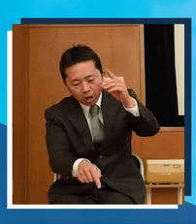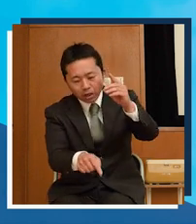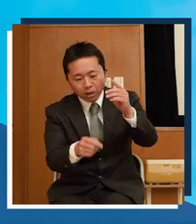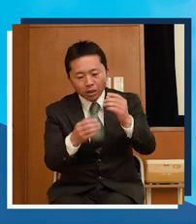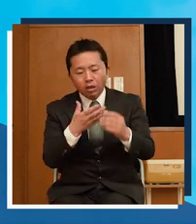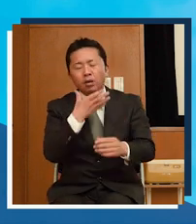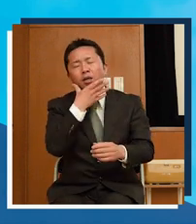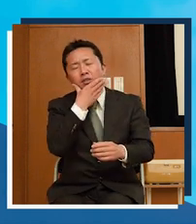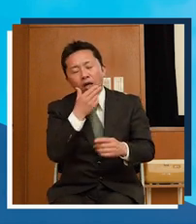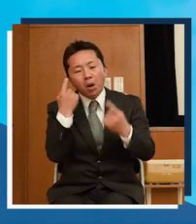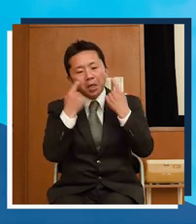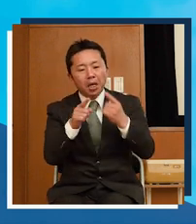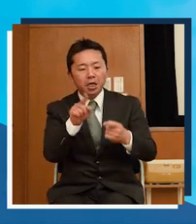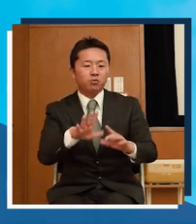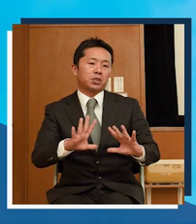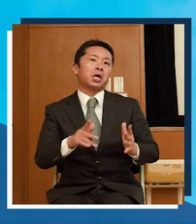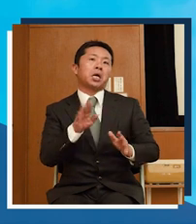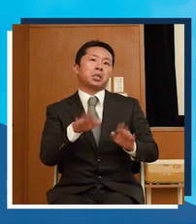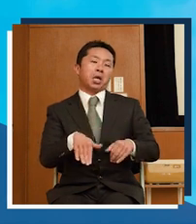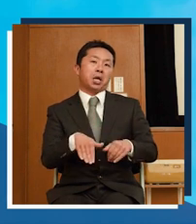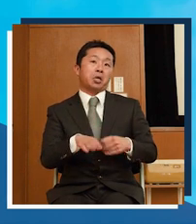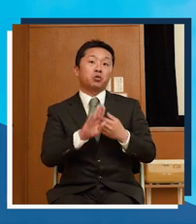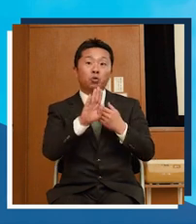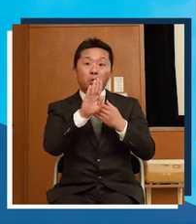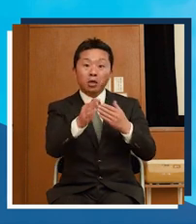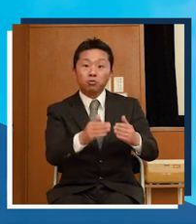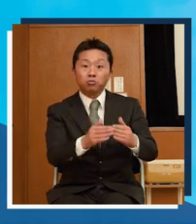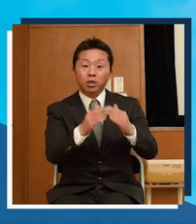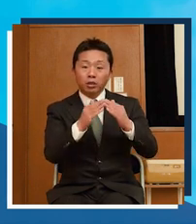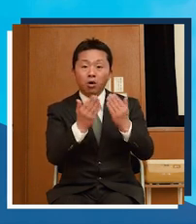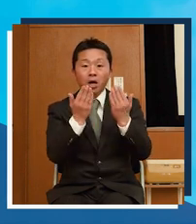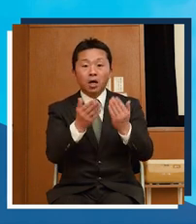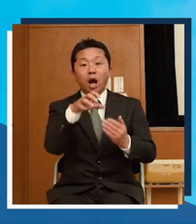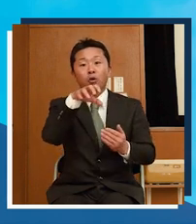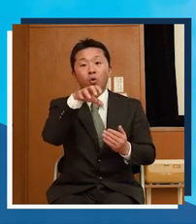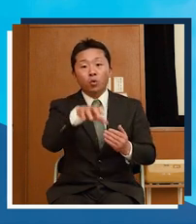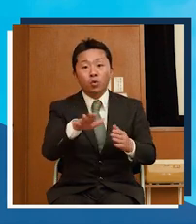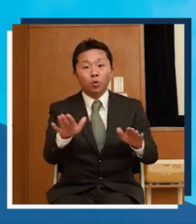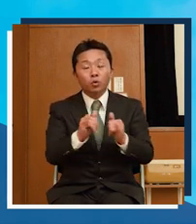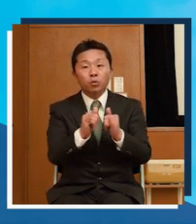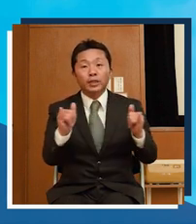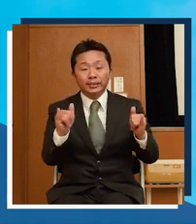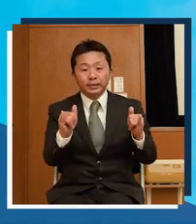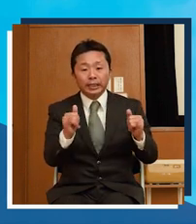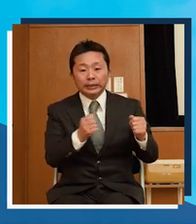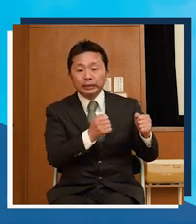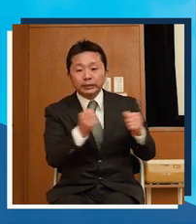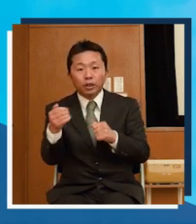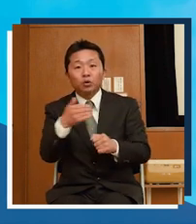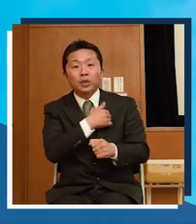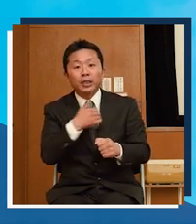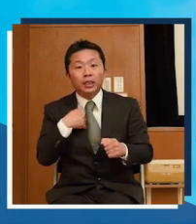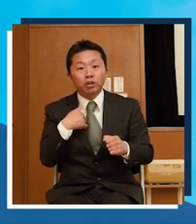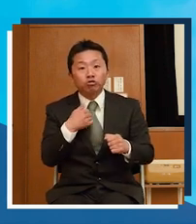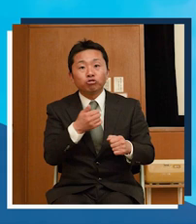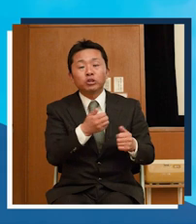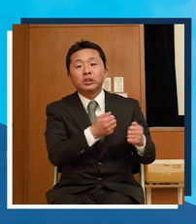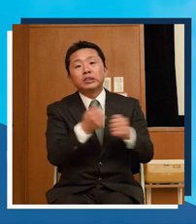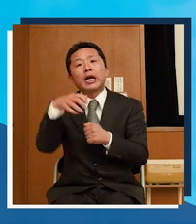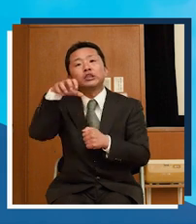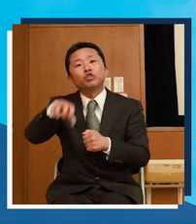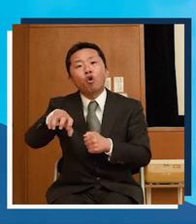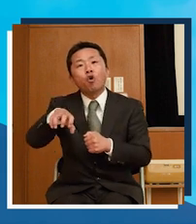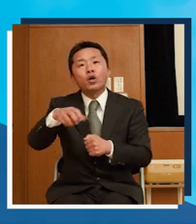いなかったんですがその後で作られたのが学校のその子供たちが逃げることができるこのシェルター